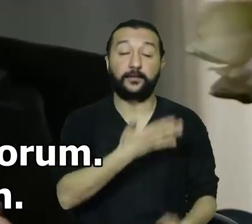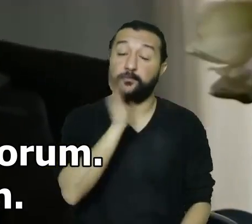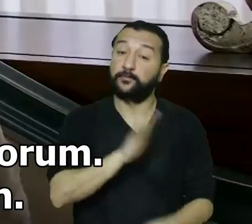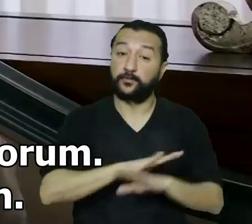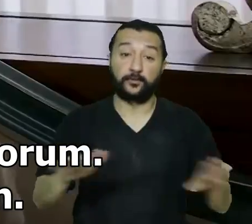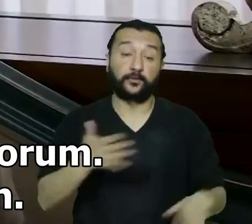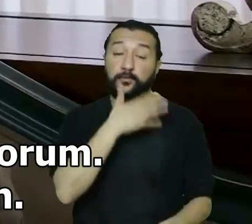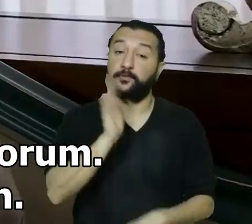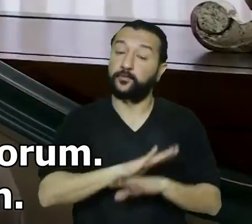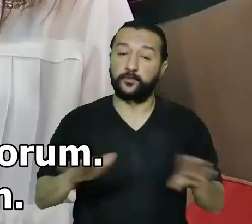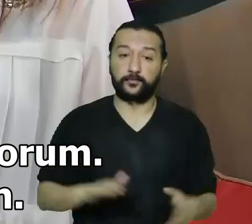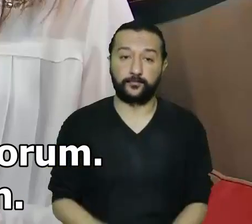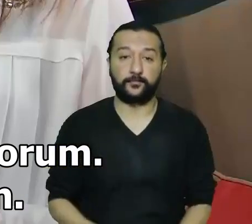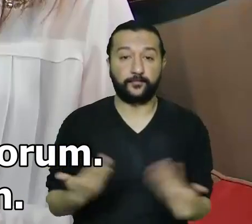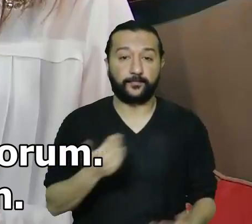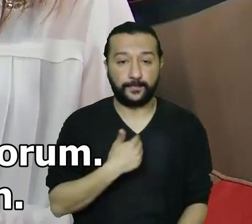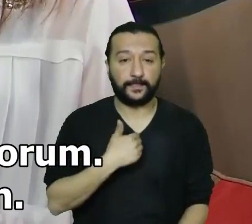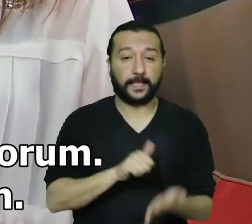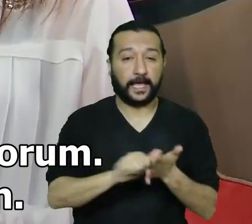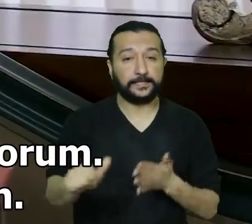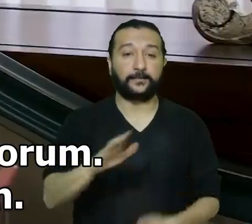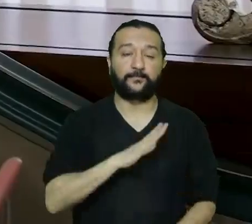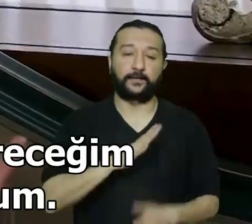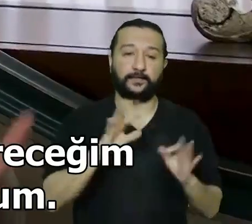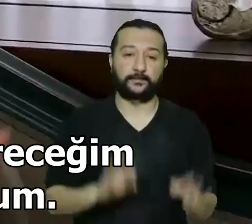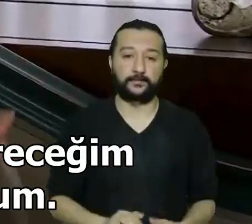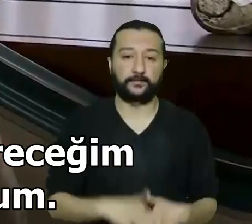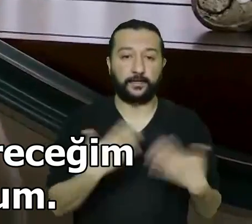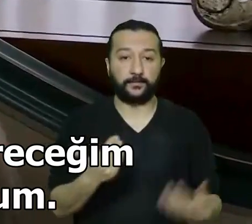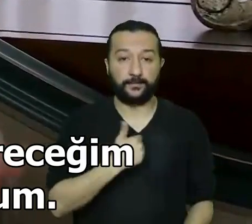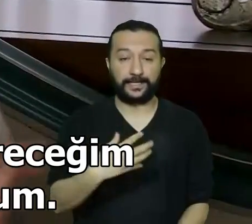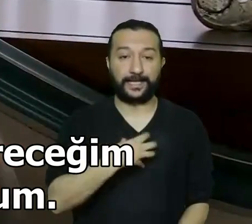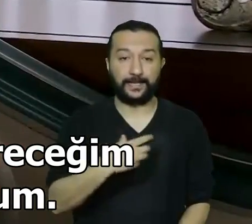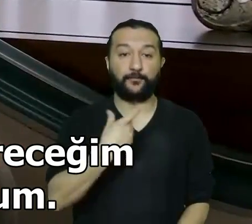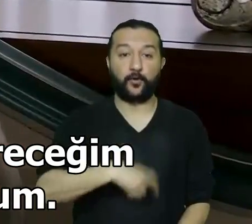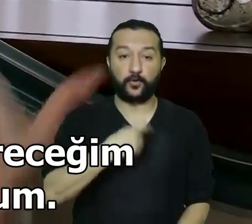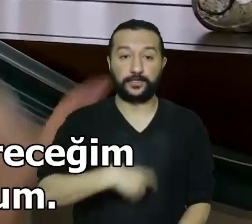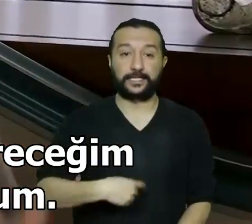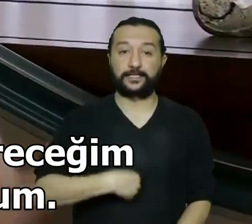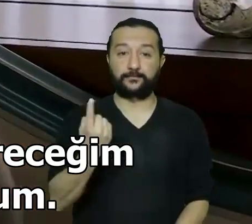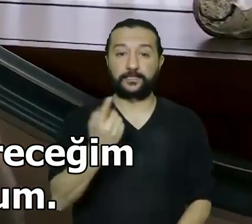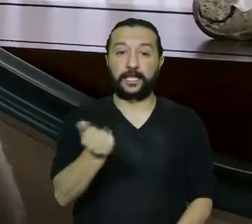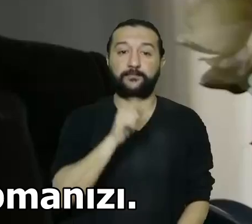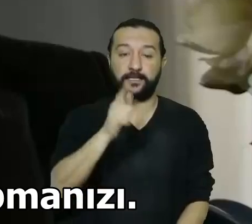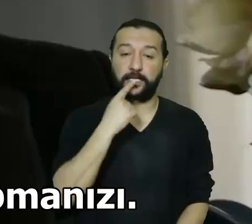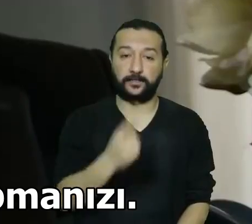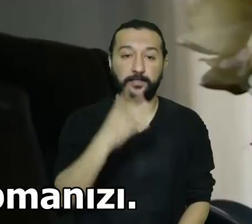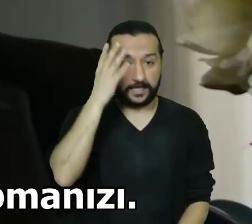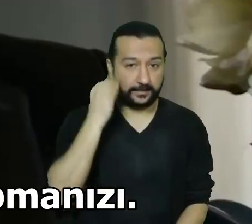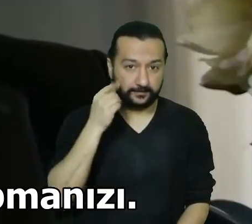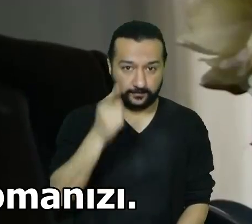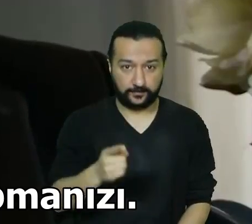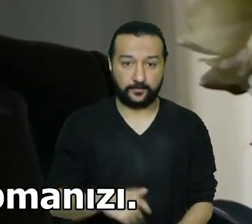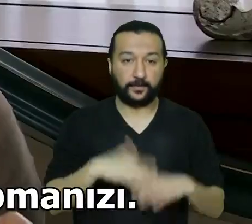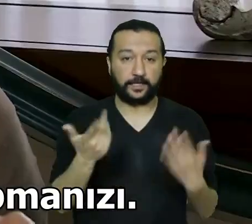Bilmiyorum Sarpişkom, bilmiyorum. Benim her şeyim var zaten. Ama bana kendimi özel hissettireceğim bir şeyler almanızı bekliyorum.